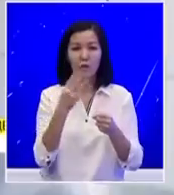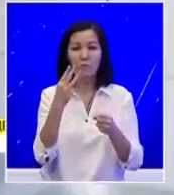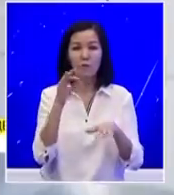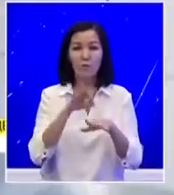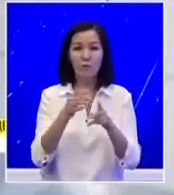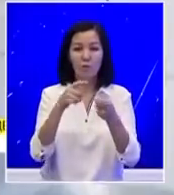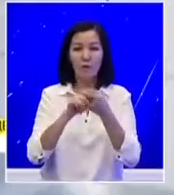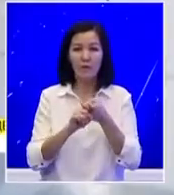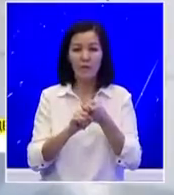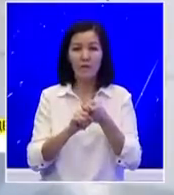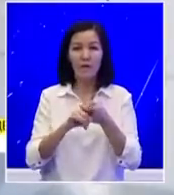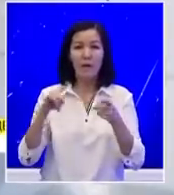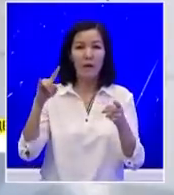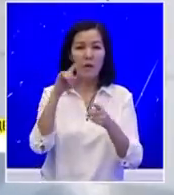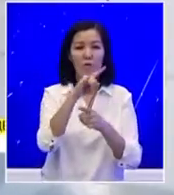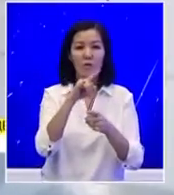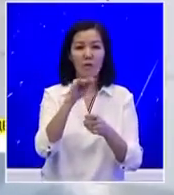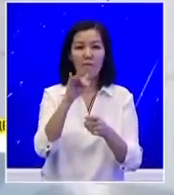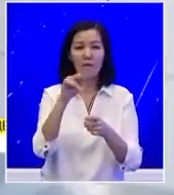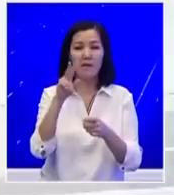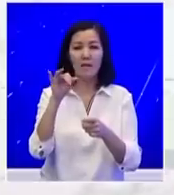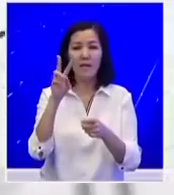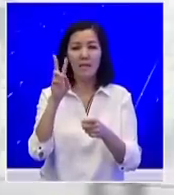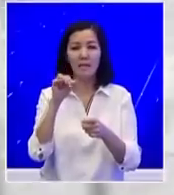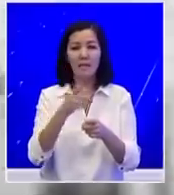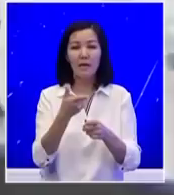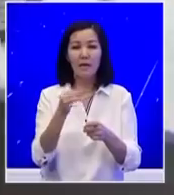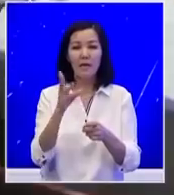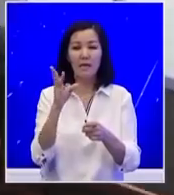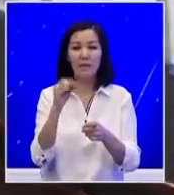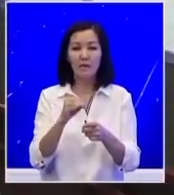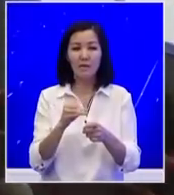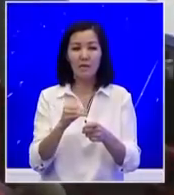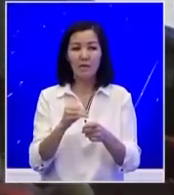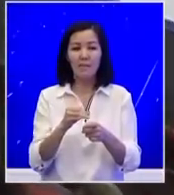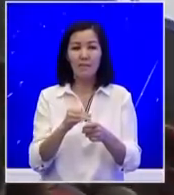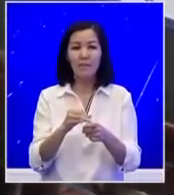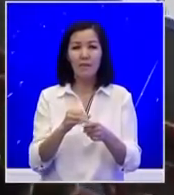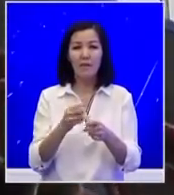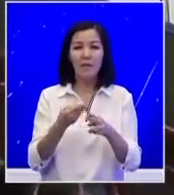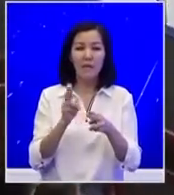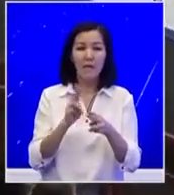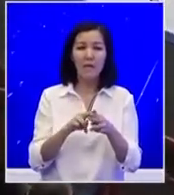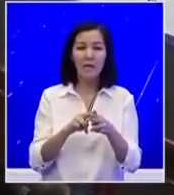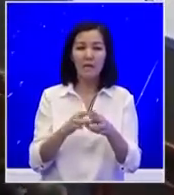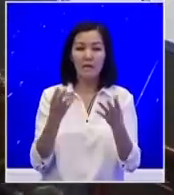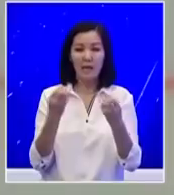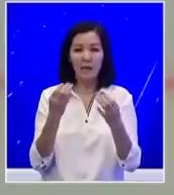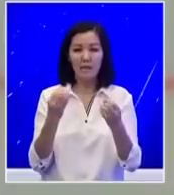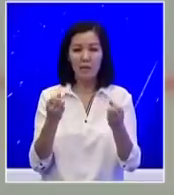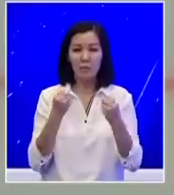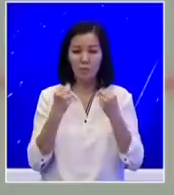сәуірде Хельсинки әуежайында финляндиялық Валтери Хиатенен, Джунас Хурри, Самы Икунунен және